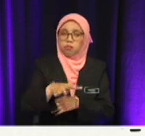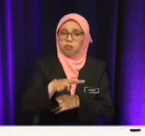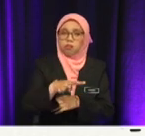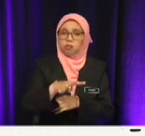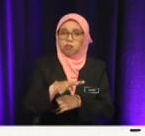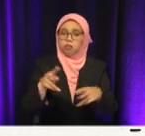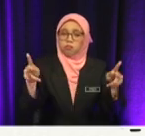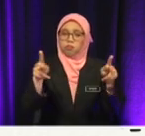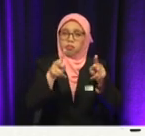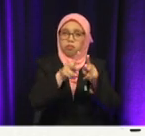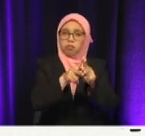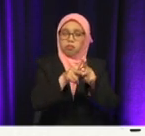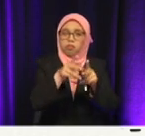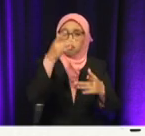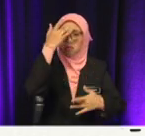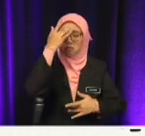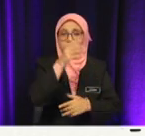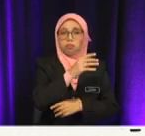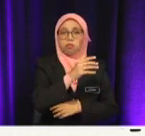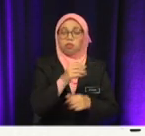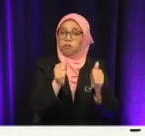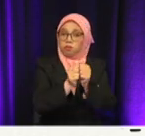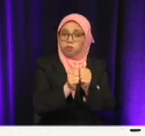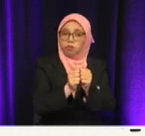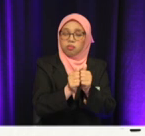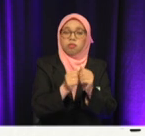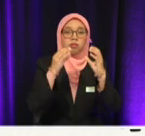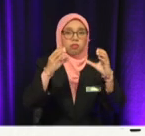penyakit berjangkit tersebut dengan cara penyebaran yang